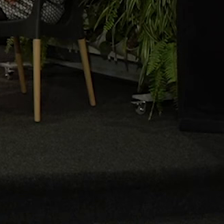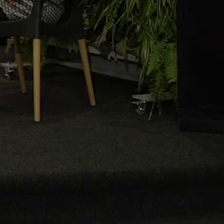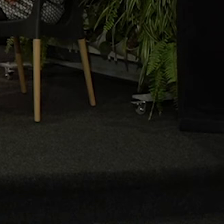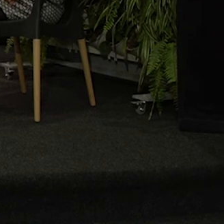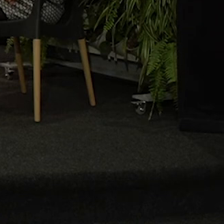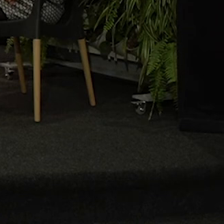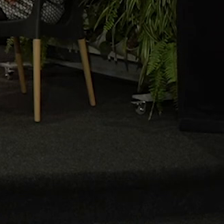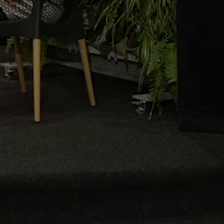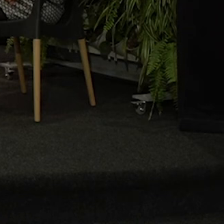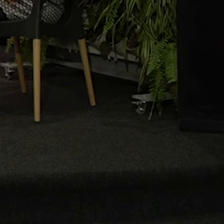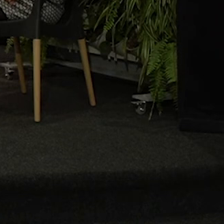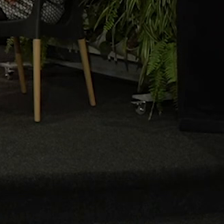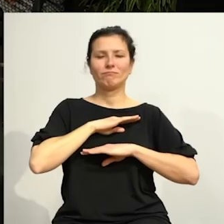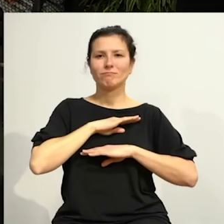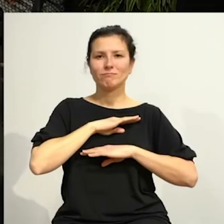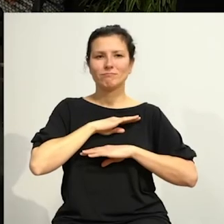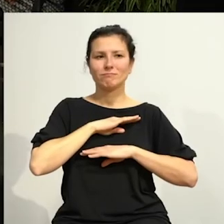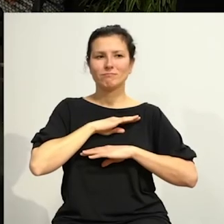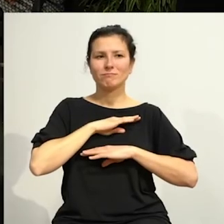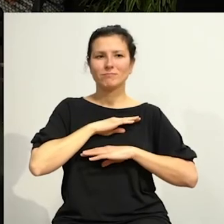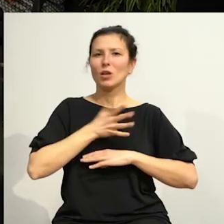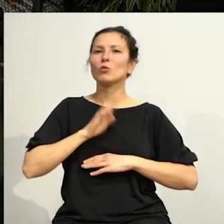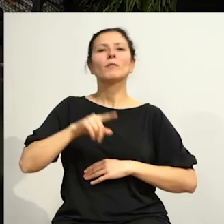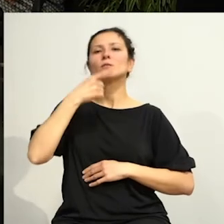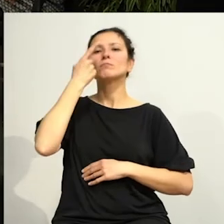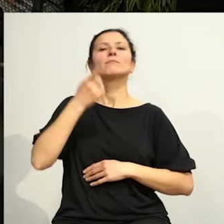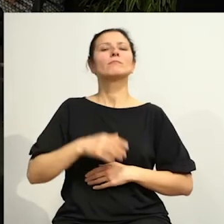pewności siebie, które nie będzie zarozumialstwem.